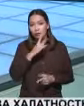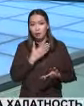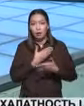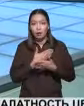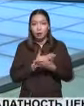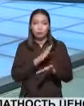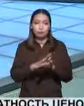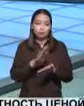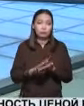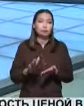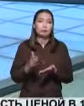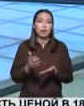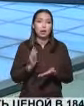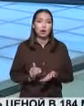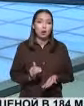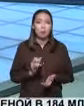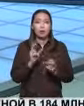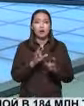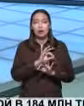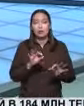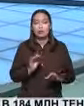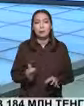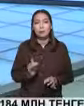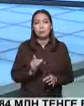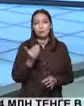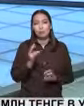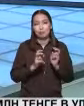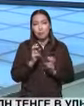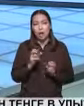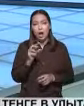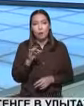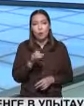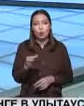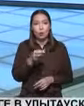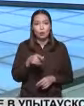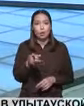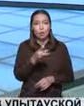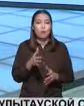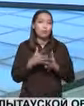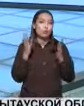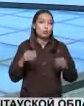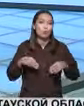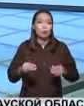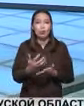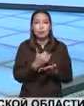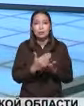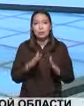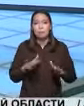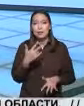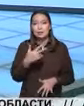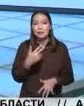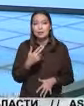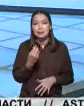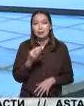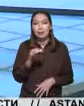идет уборочная кампания. Как рассказали на предприятиях Акмолинской области, в этом году в регионе высокий урожай. Местами до 30 центнеров